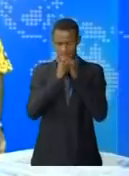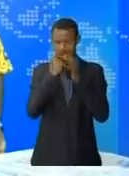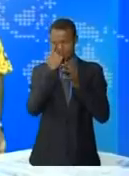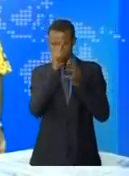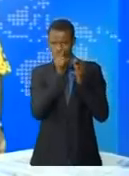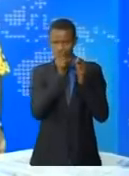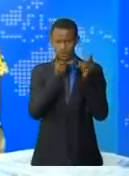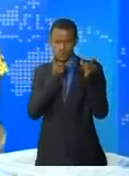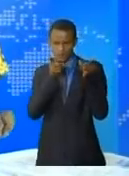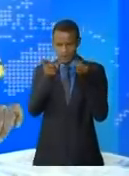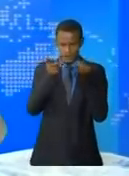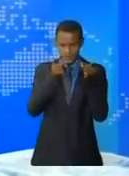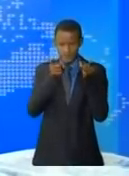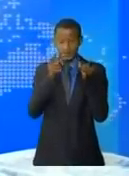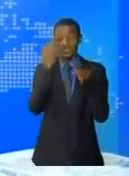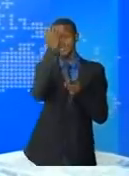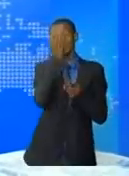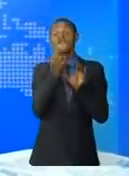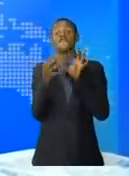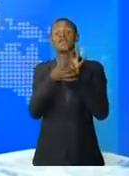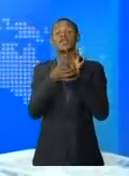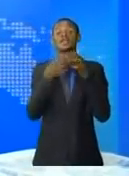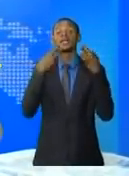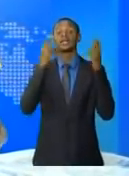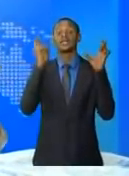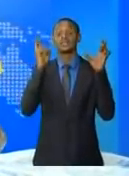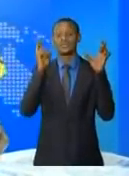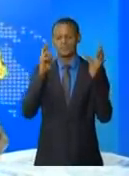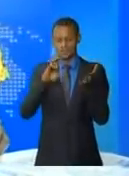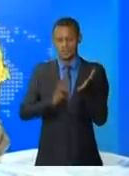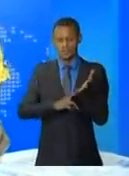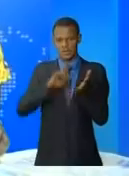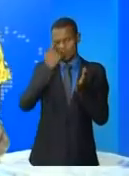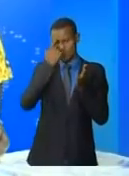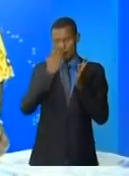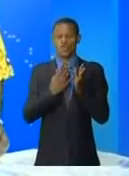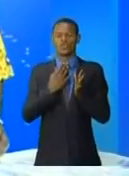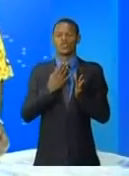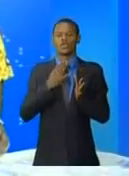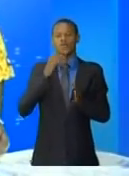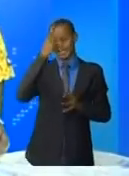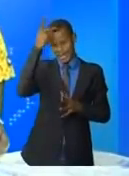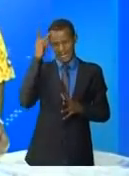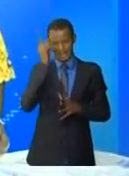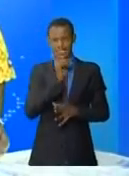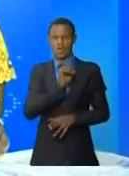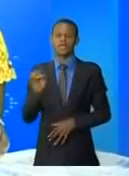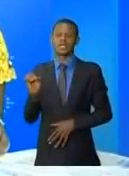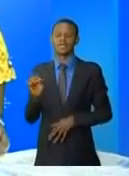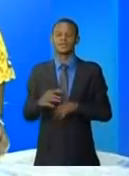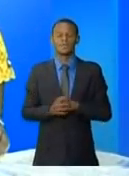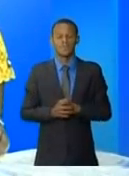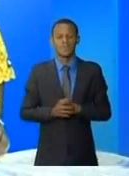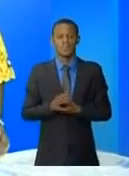d'une mandature fructueuse. C'est signé Jean Maweja. La centrale hydroélectrique